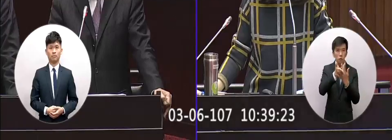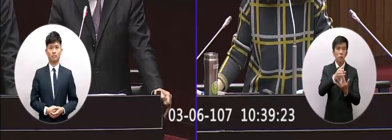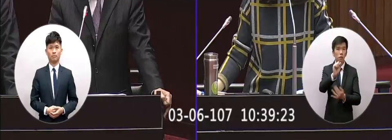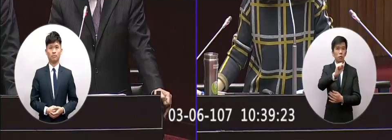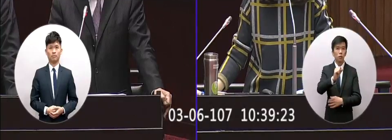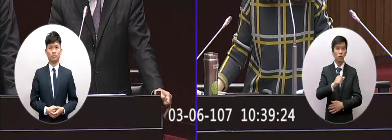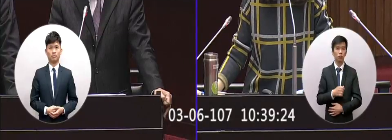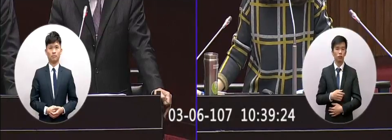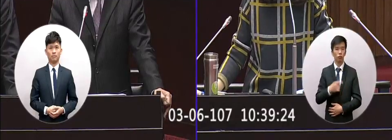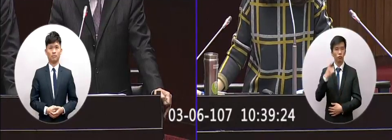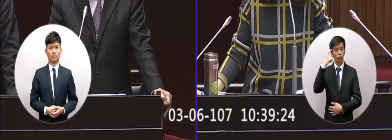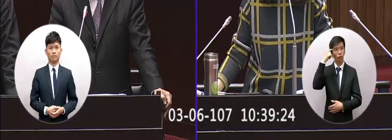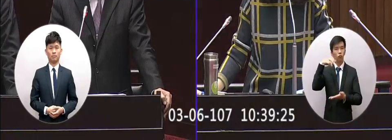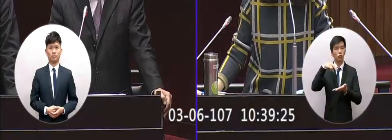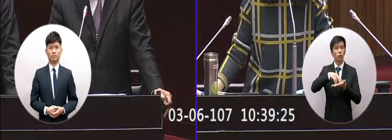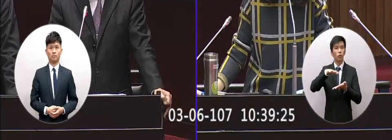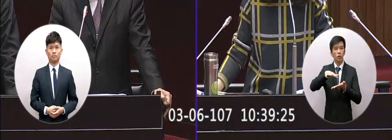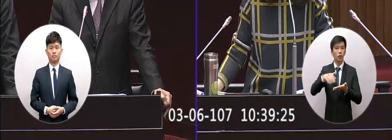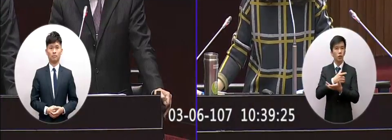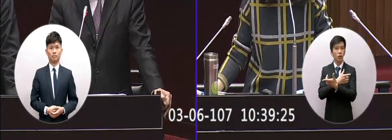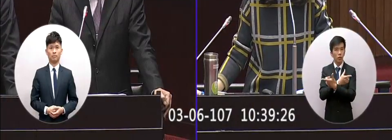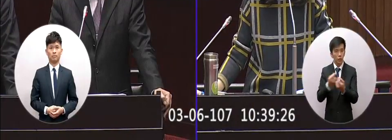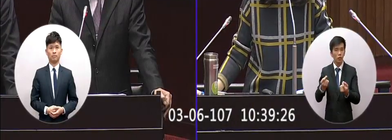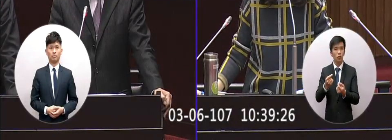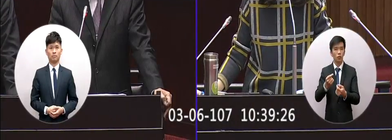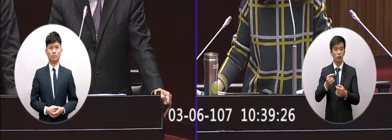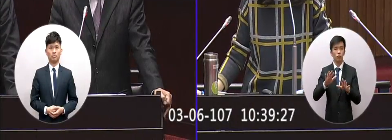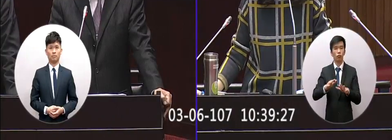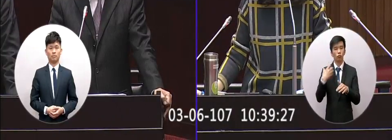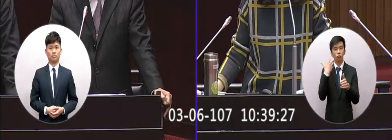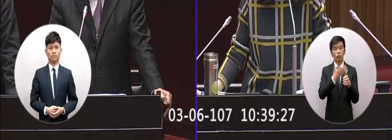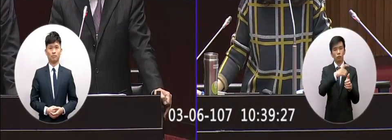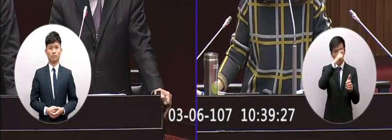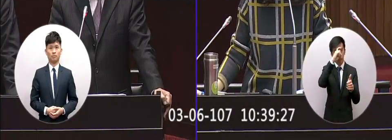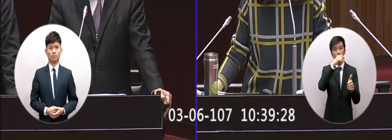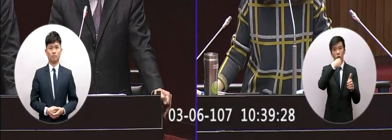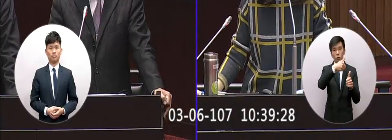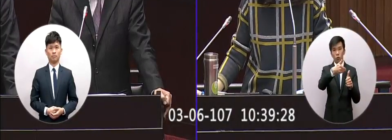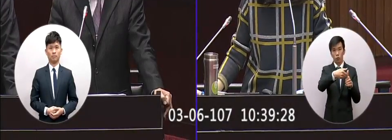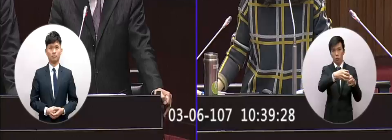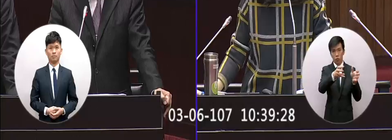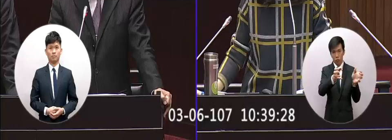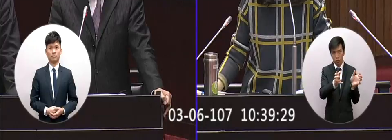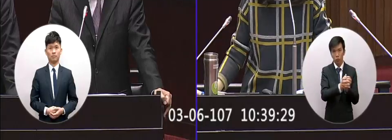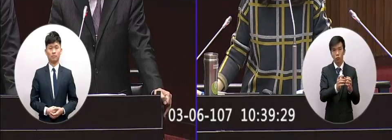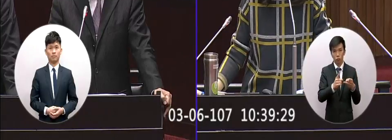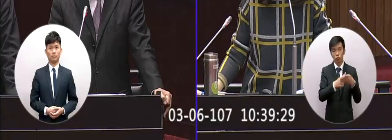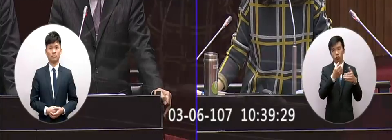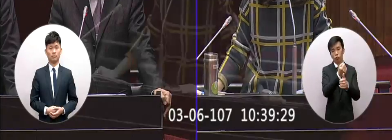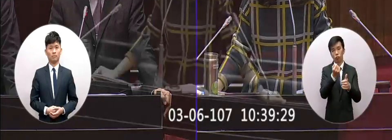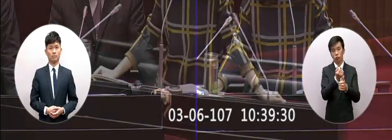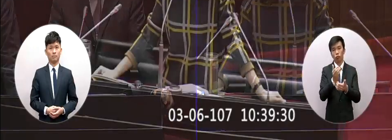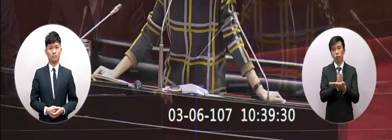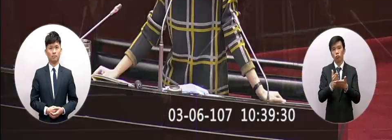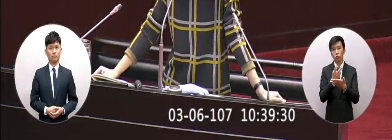致。好，那教育部要做好把关的一个工作。好，那院长这边我也希望说，其实这段时间哦，其实有部